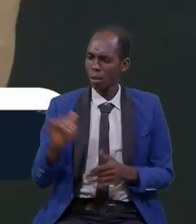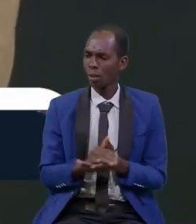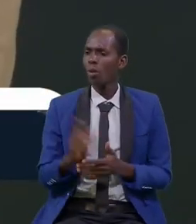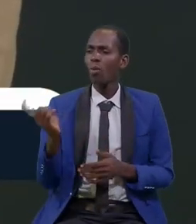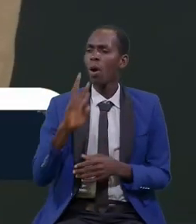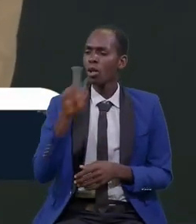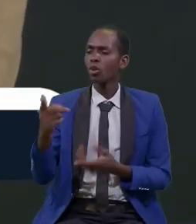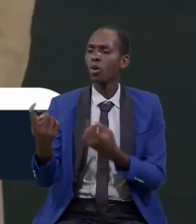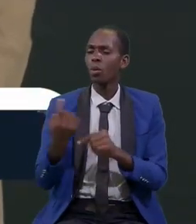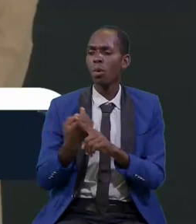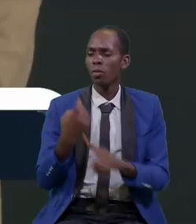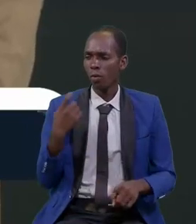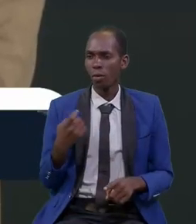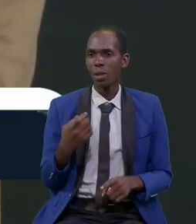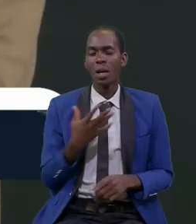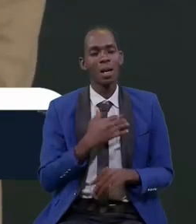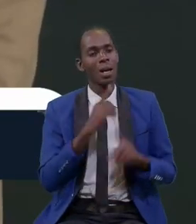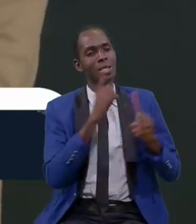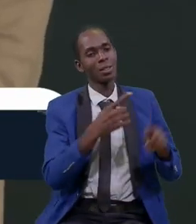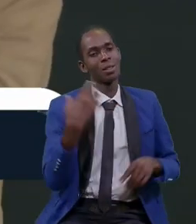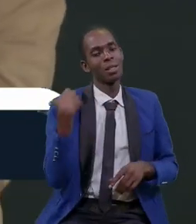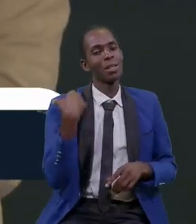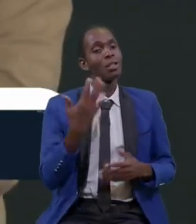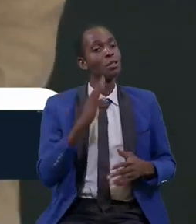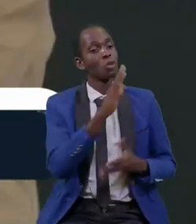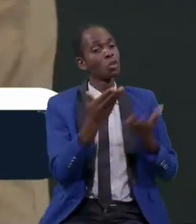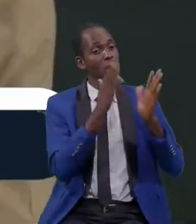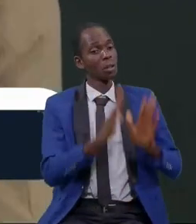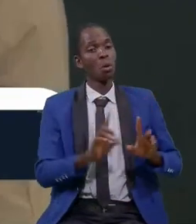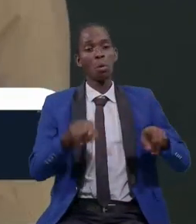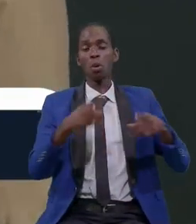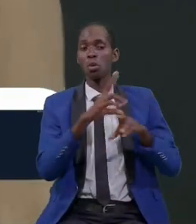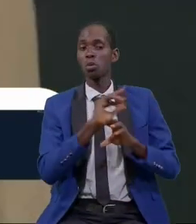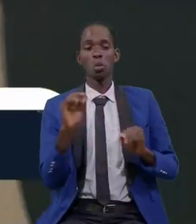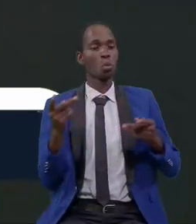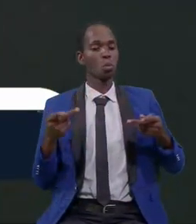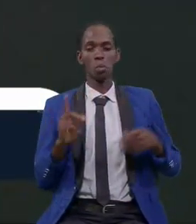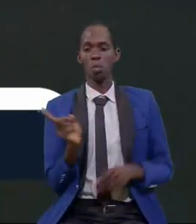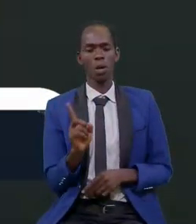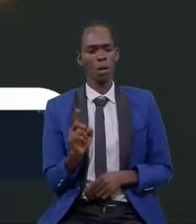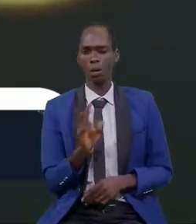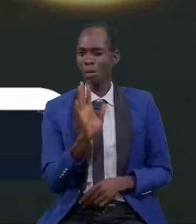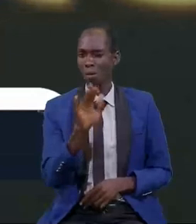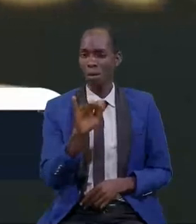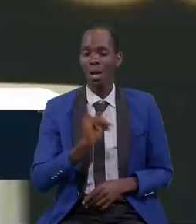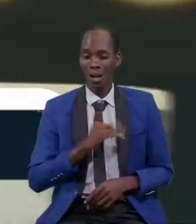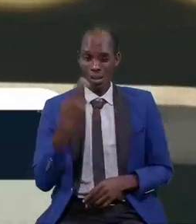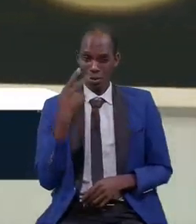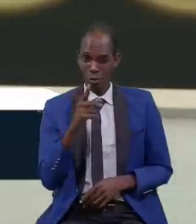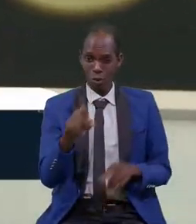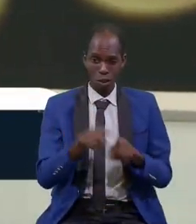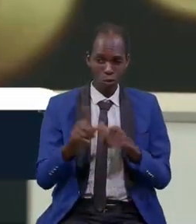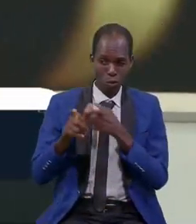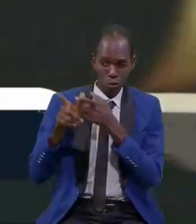viens-tu? Ton serviteur n'est allé nulle part. Ah, est-ce que je ne te voyais pas comme tu